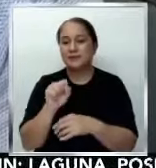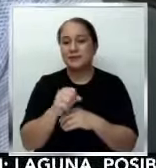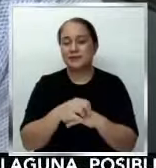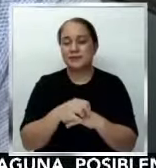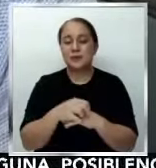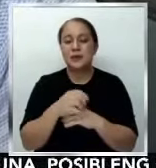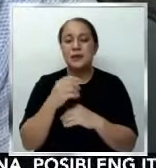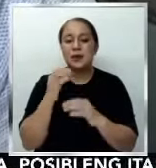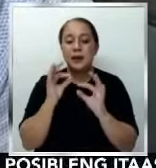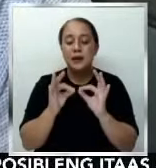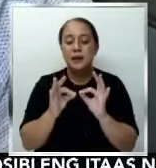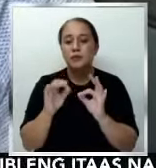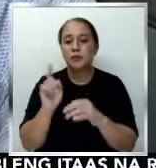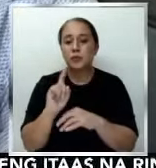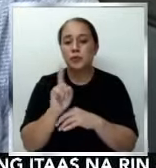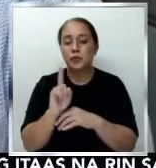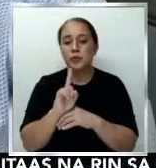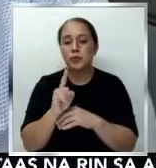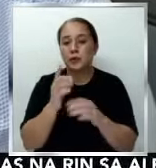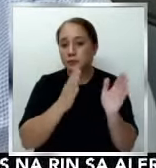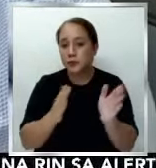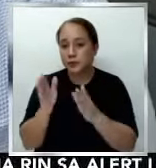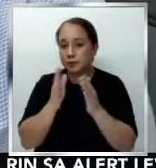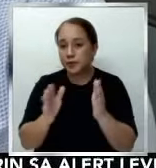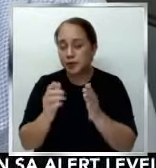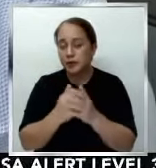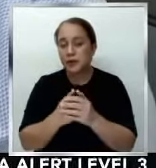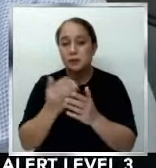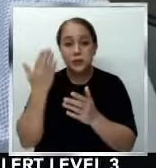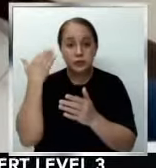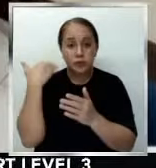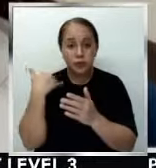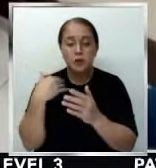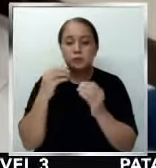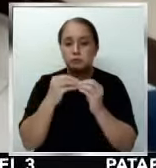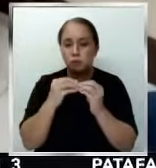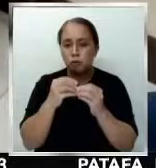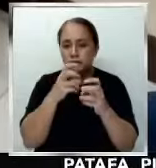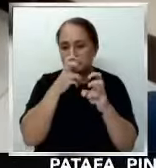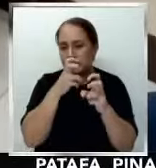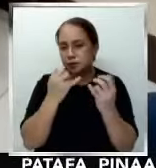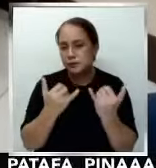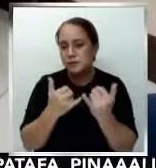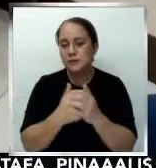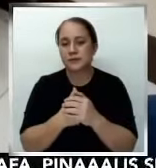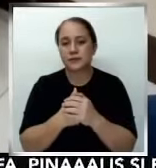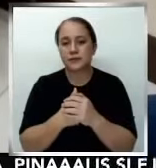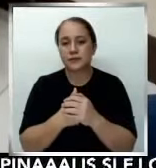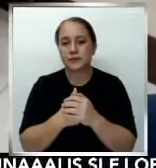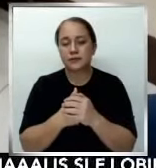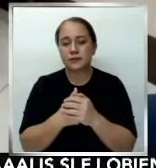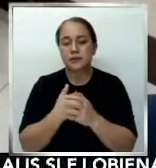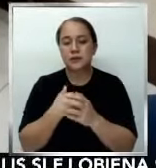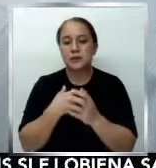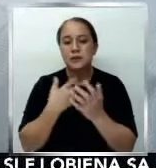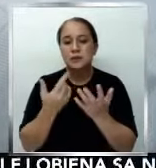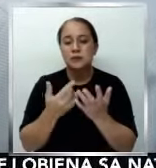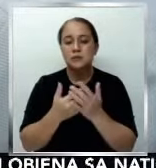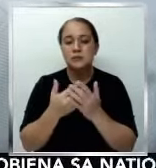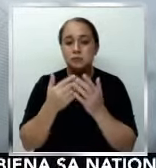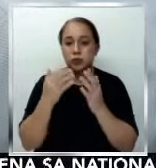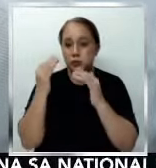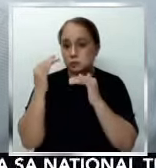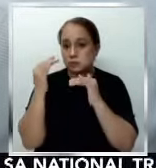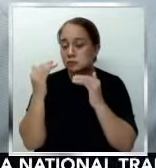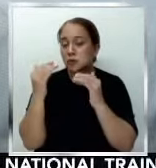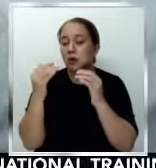yung paghahanda na ginagawa namin previously, mas heightened lang ngayon. Sa kabila ng inaasahang pagtaas pa ng kaso ng mga